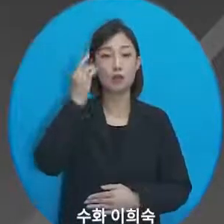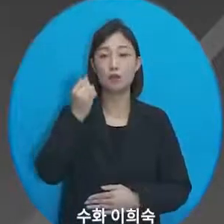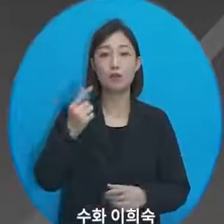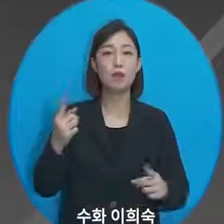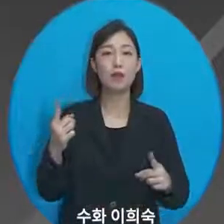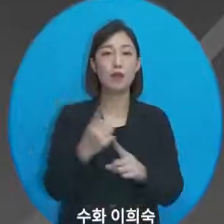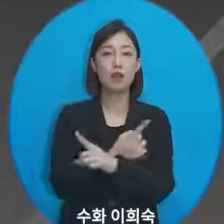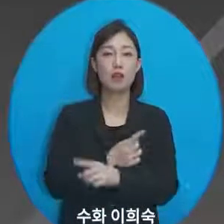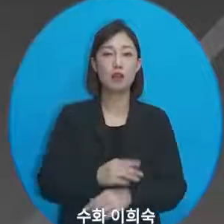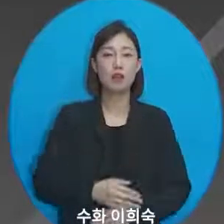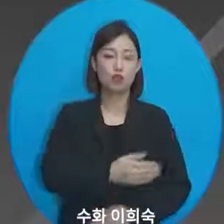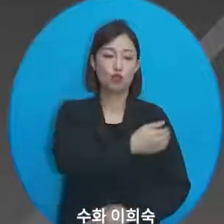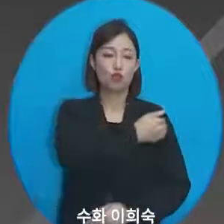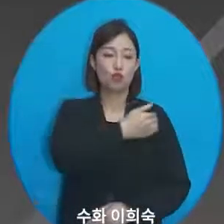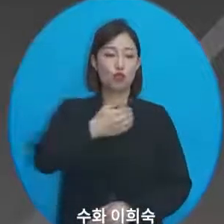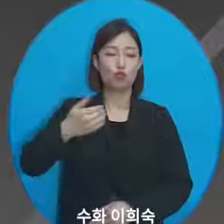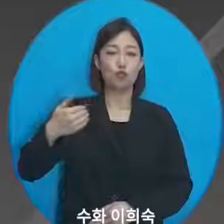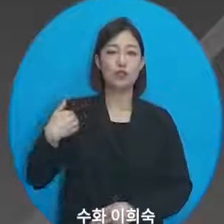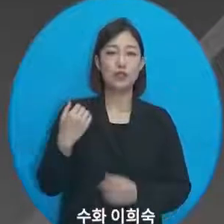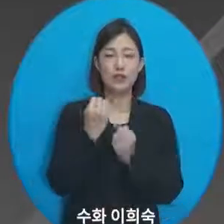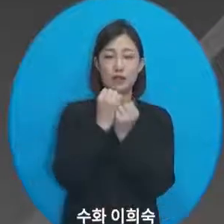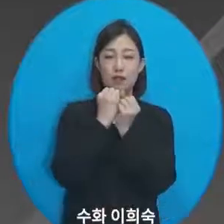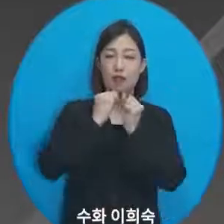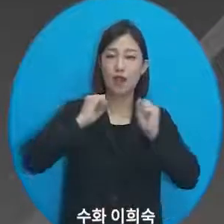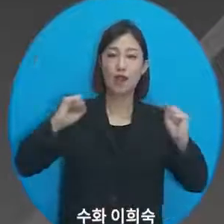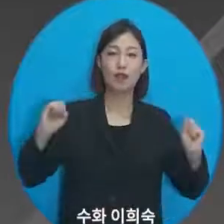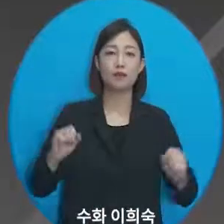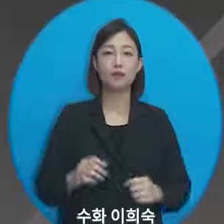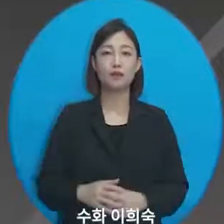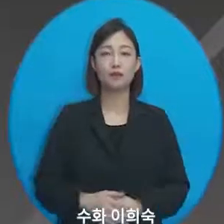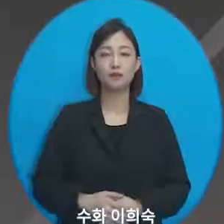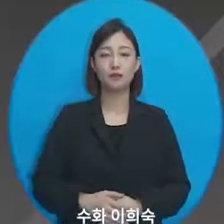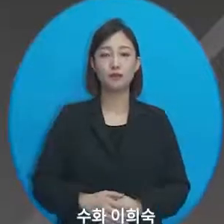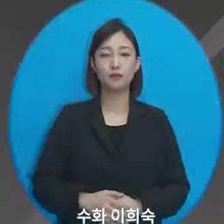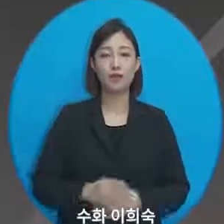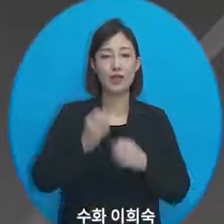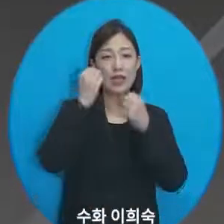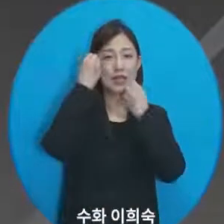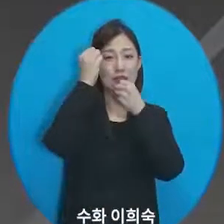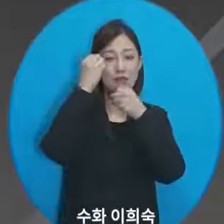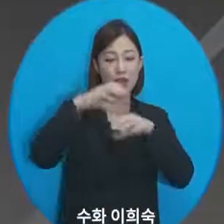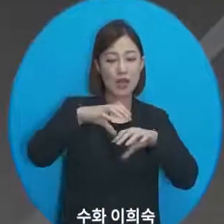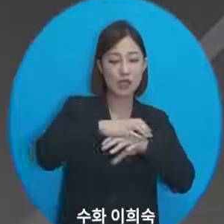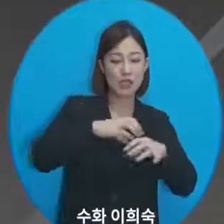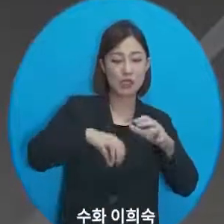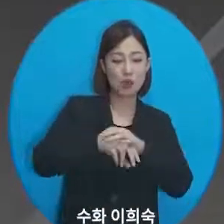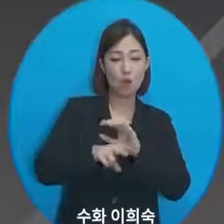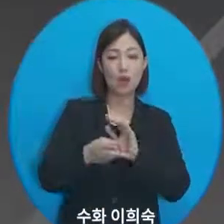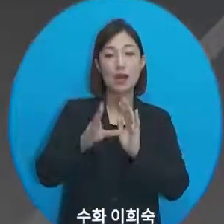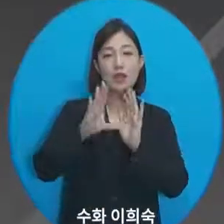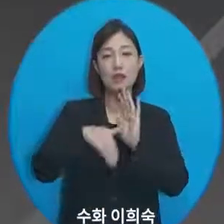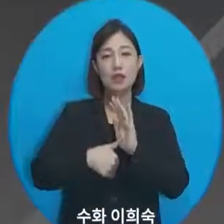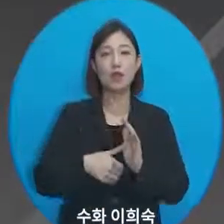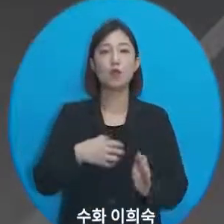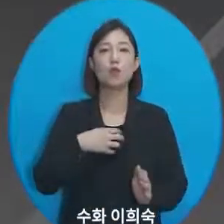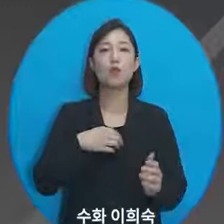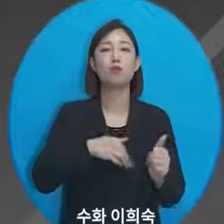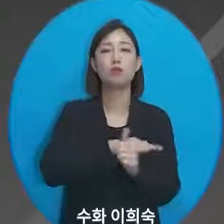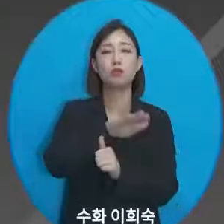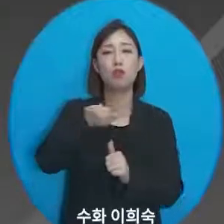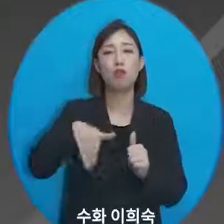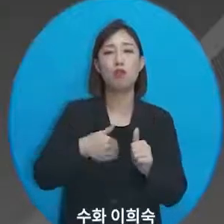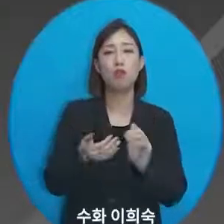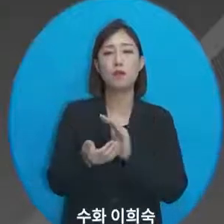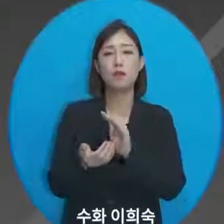아니라 보다 충분히 공간을 배려해줘서 그 안에서 신발을 벗고 갈아 신을 때 위험한 상황이 발생되지